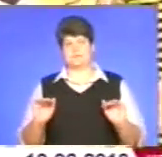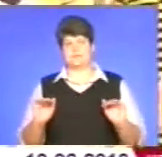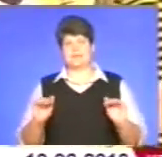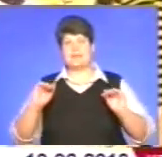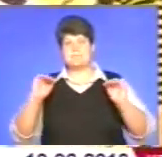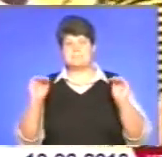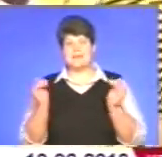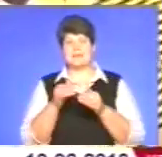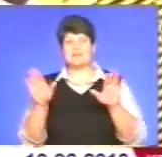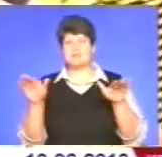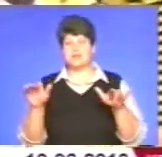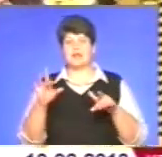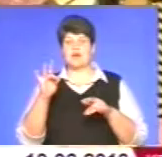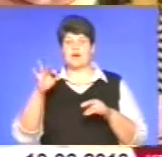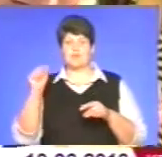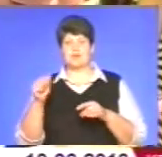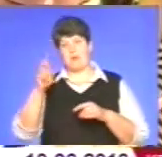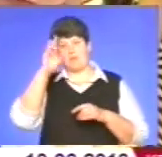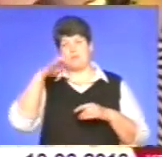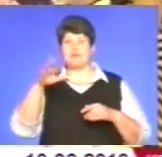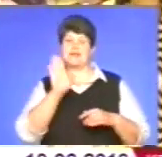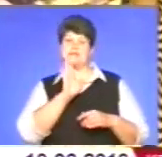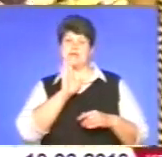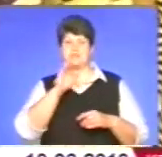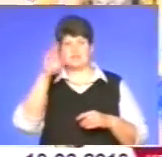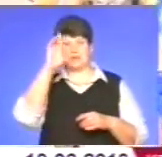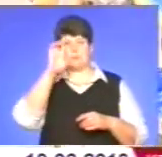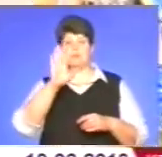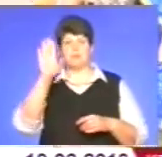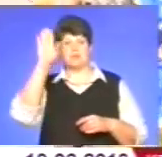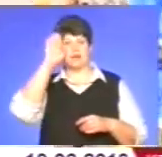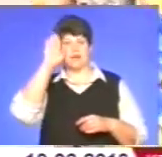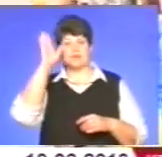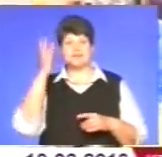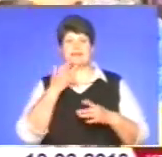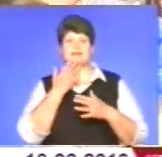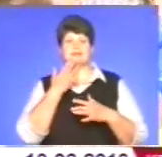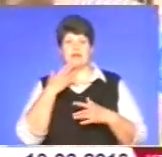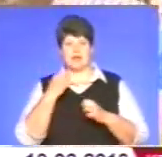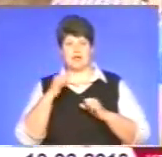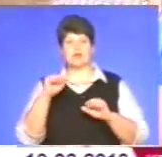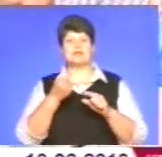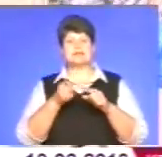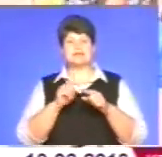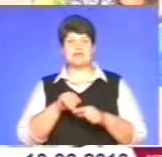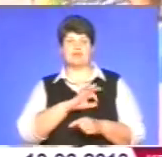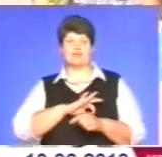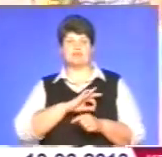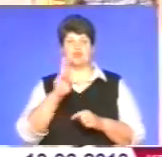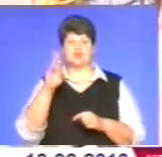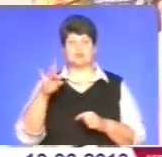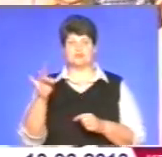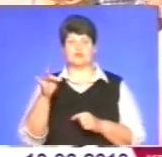Маленькі бджілки і роботи, принцеси і принци, жителі країни парасольок і національні герої. Це вихованці Шумського